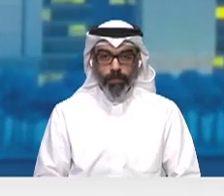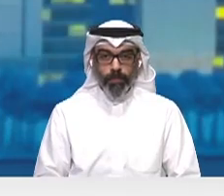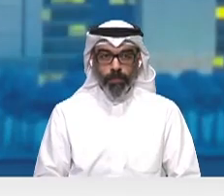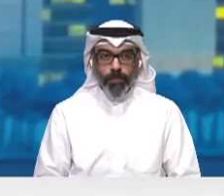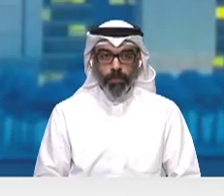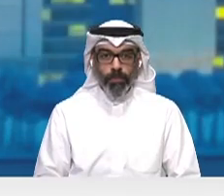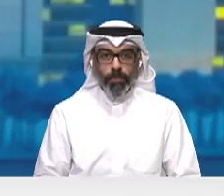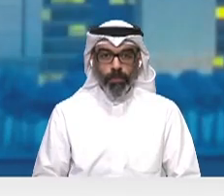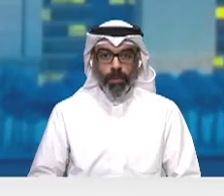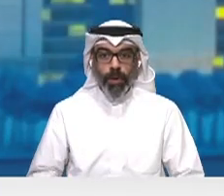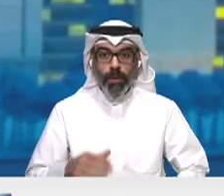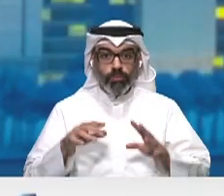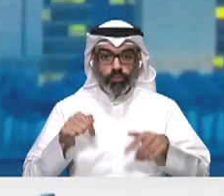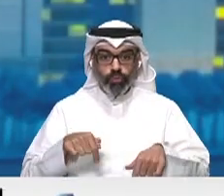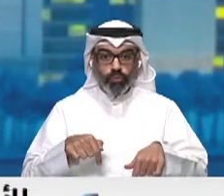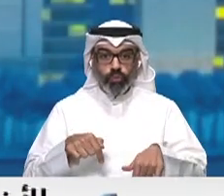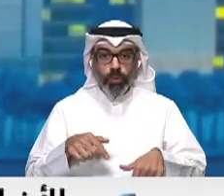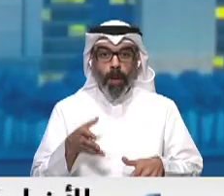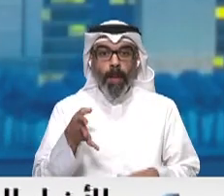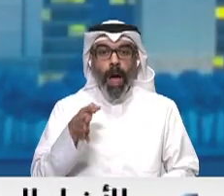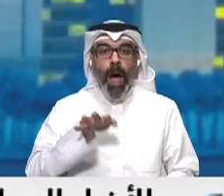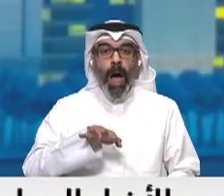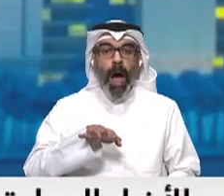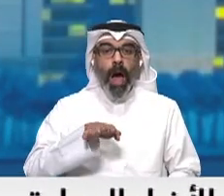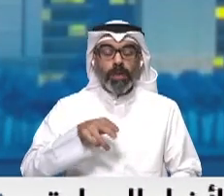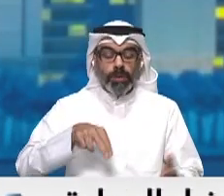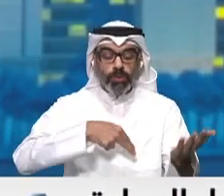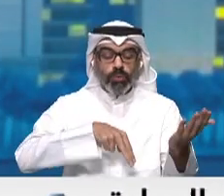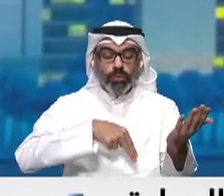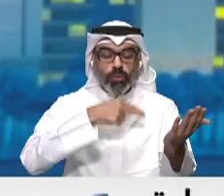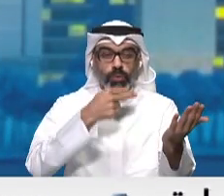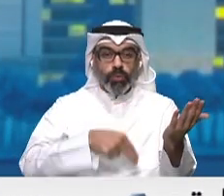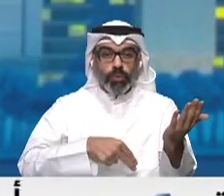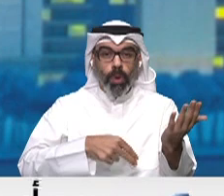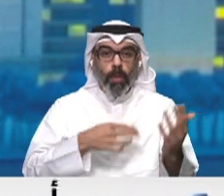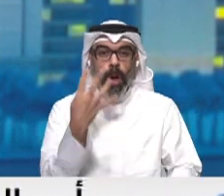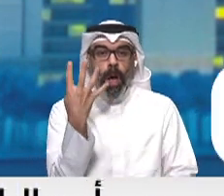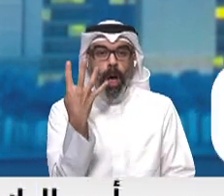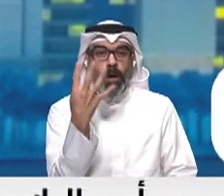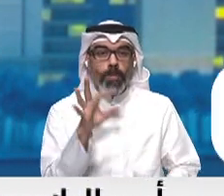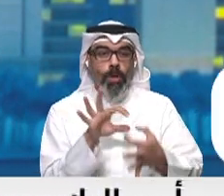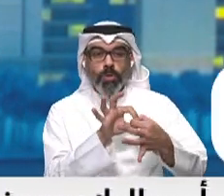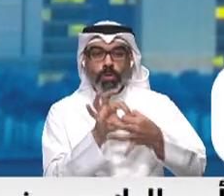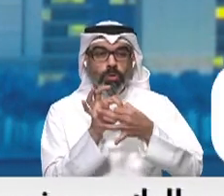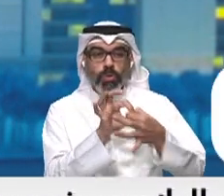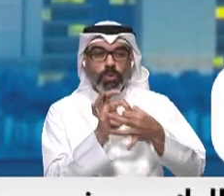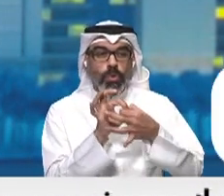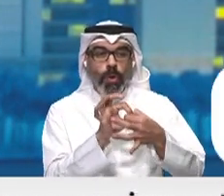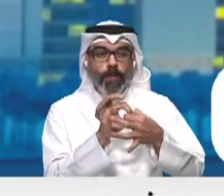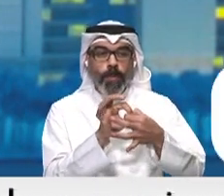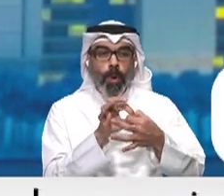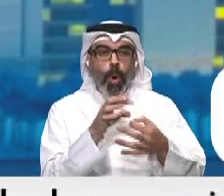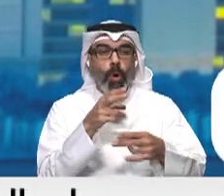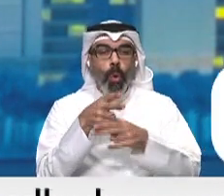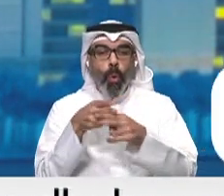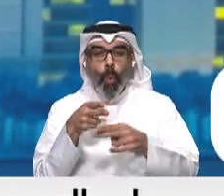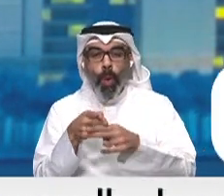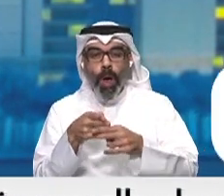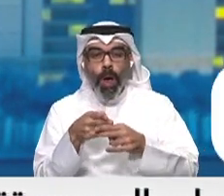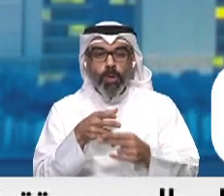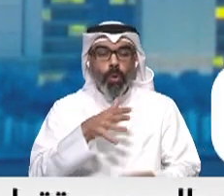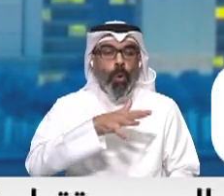تم بقصر بيان عصر اليوم مراسم التوقيع على اتفاقيات بين دوله الكويت وجمهوريه طاجكستان